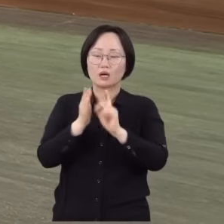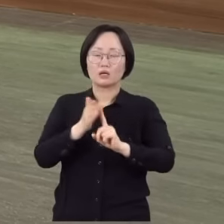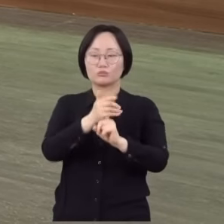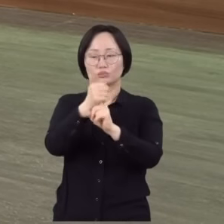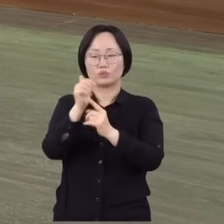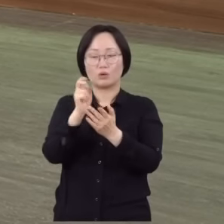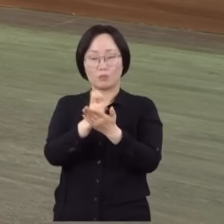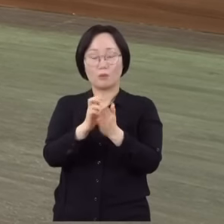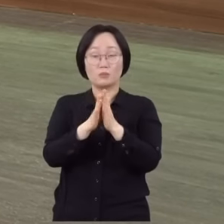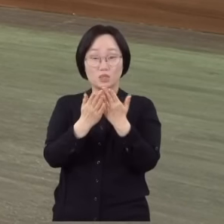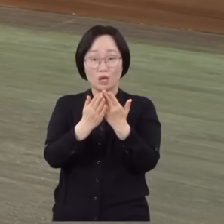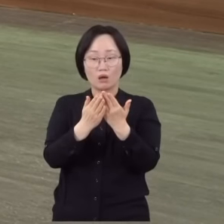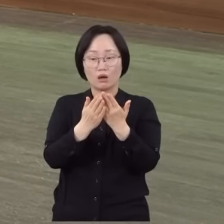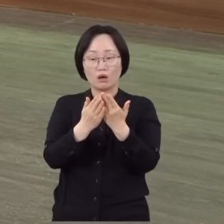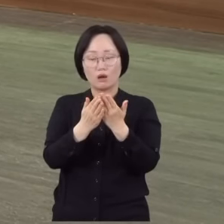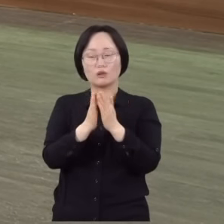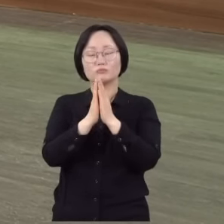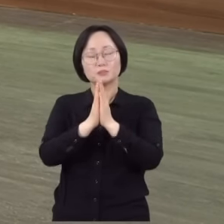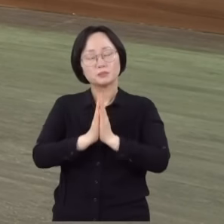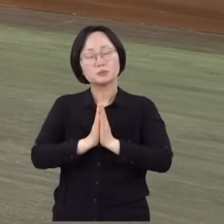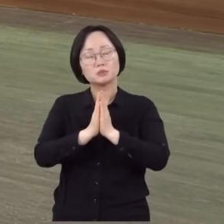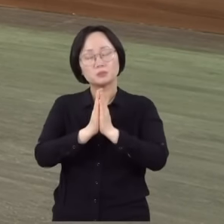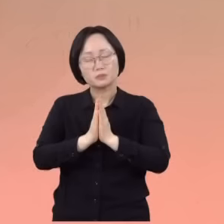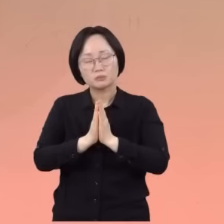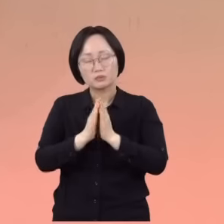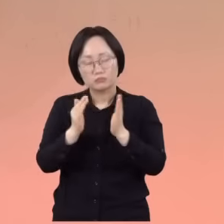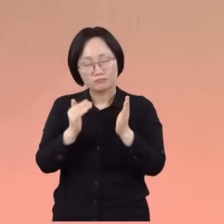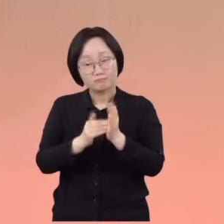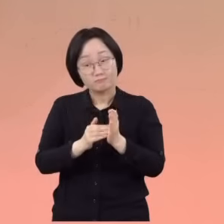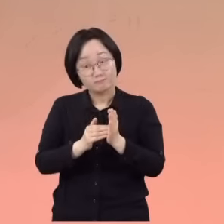들었는데 생생한 꿈을 꾸셨어요